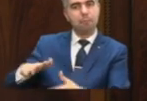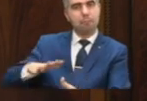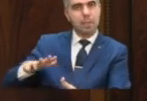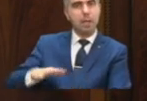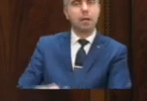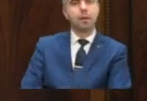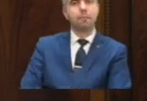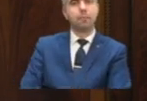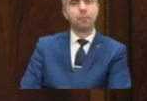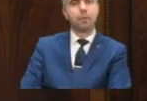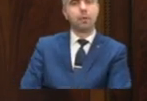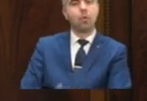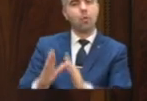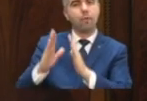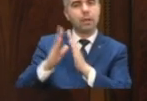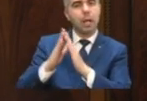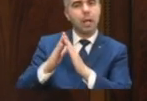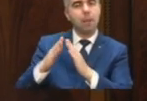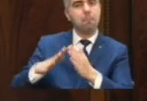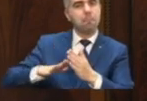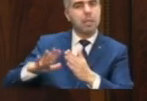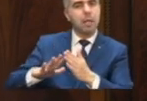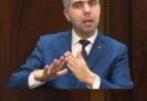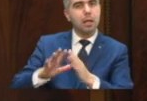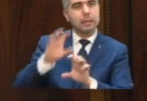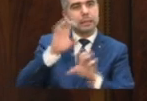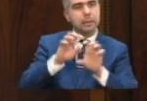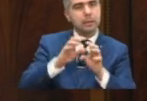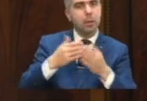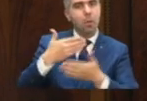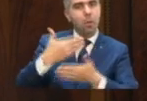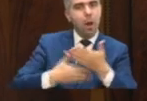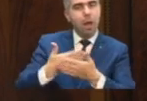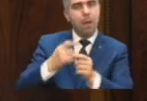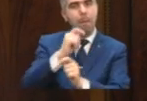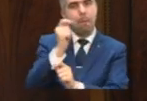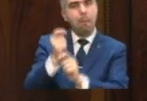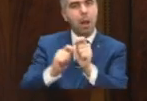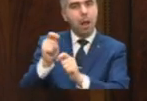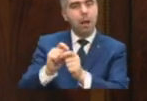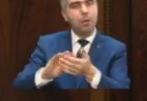في المدن وأيضا كل ما يتعلق بوثائق التعمير أو